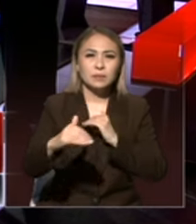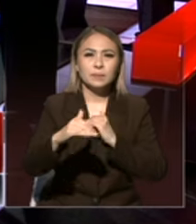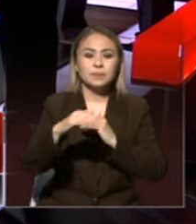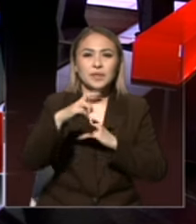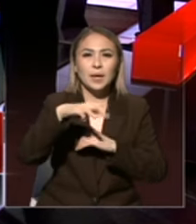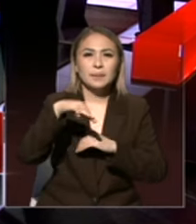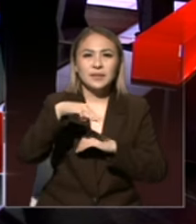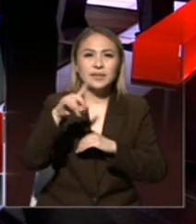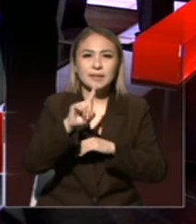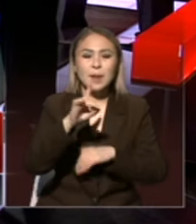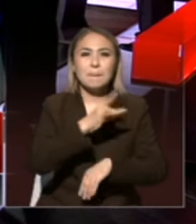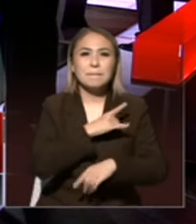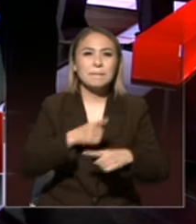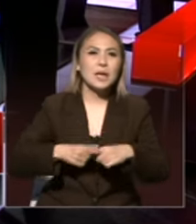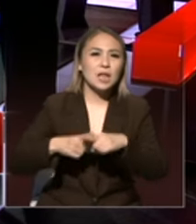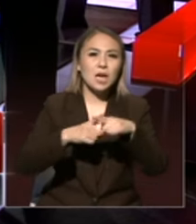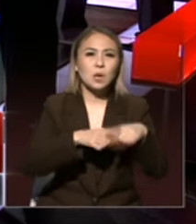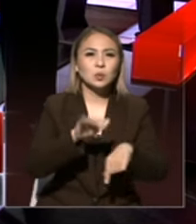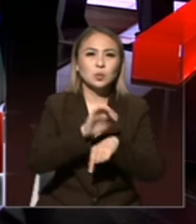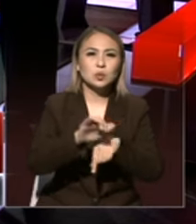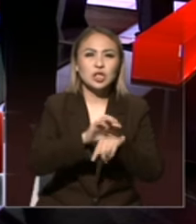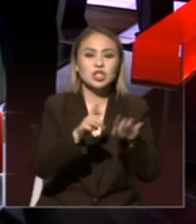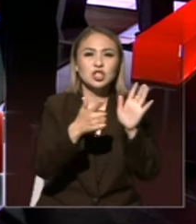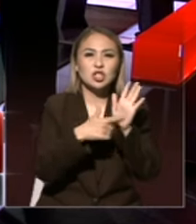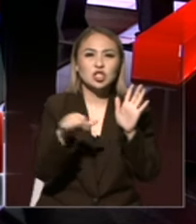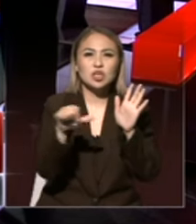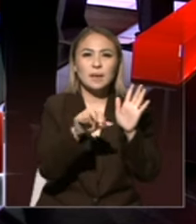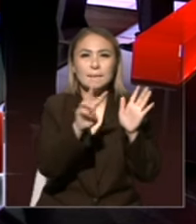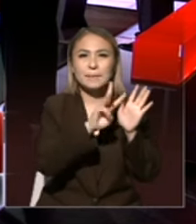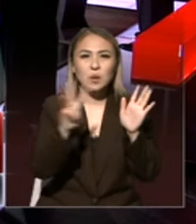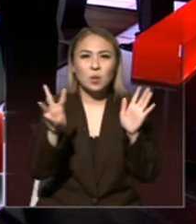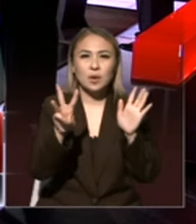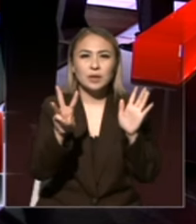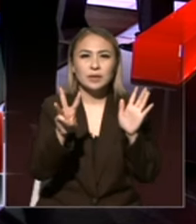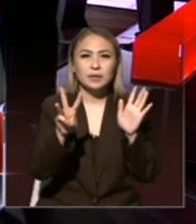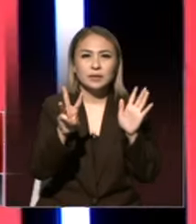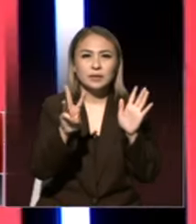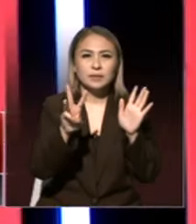ол Белоруссияда шығарылады. Белоруссияда ол 7,5 миллион тұрады.